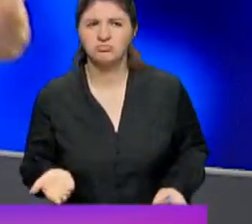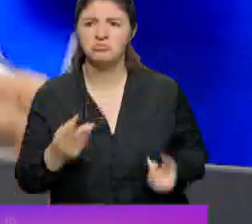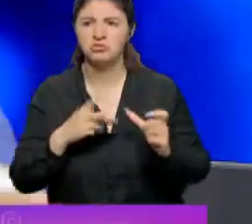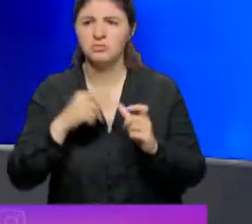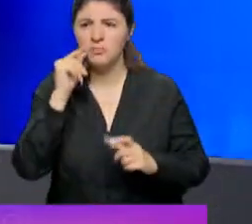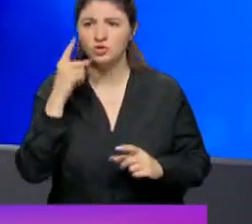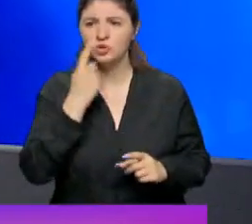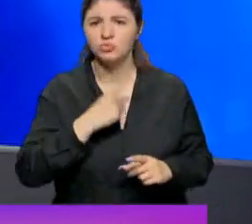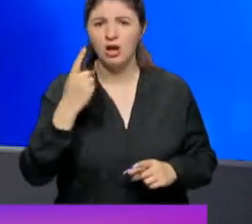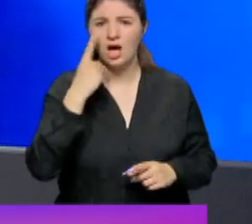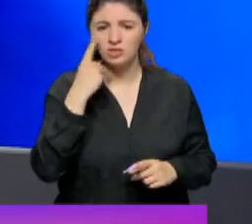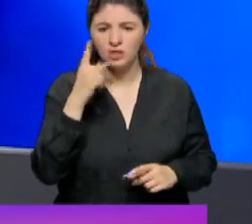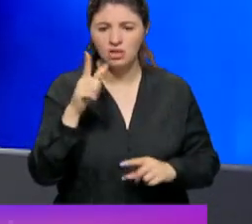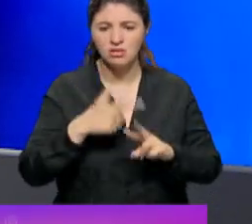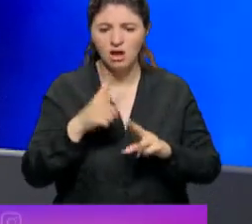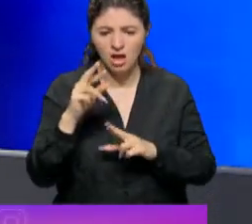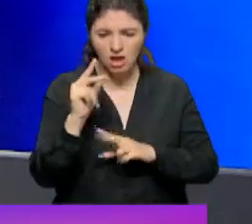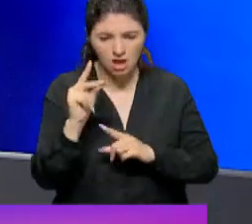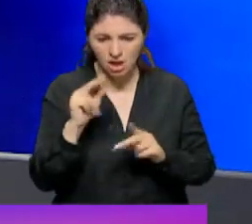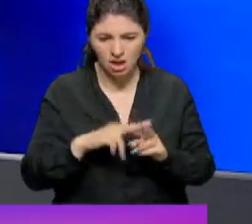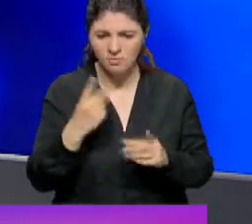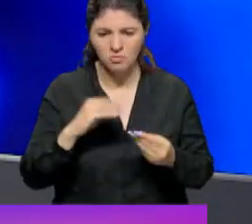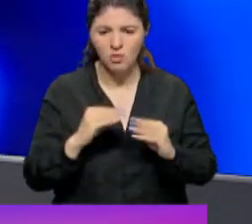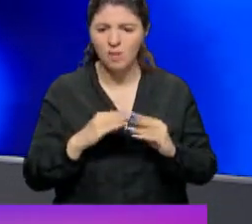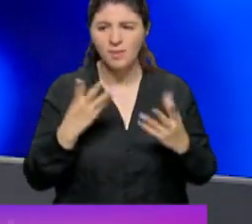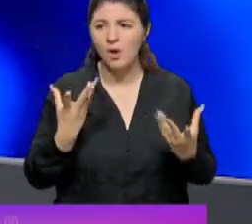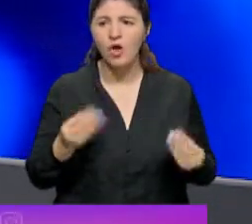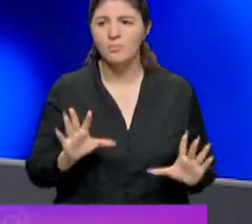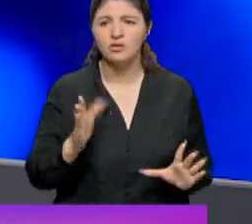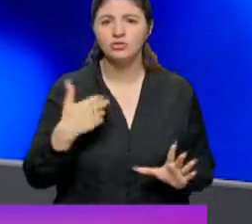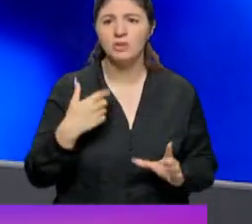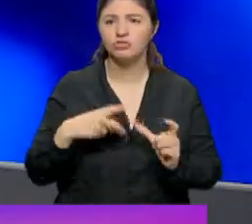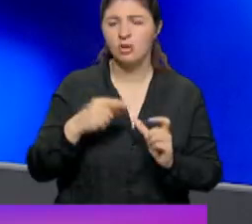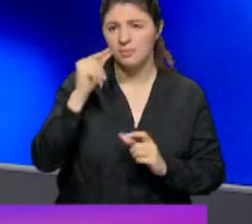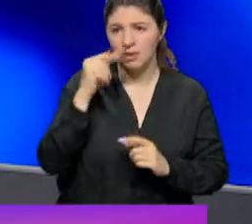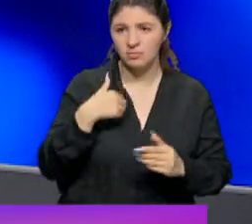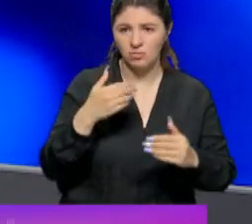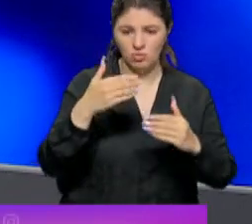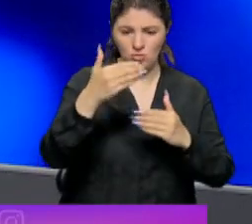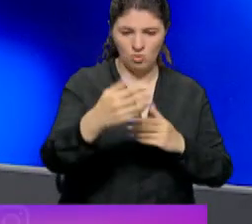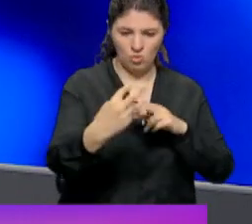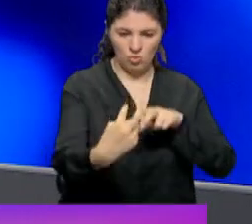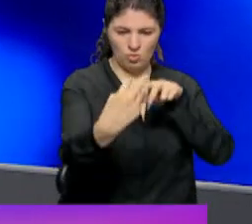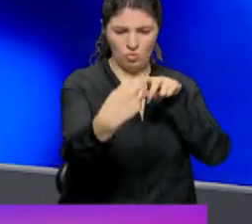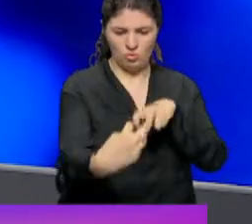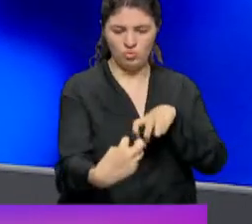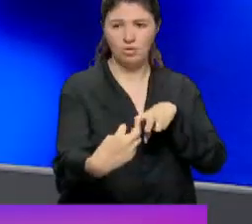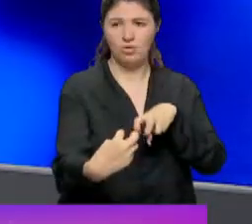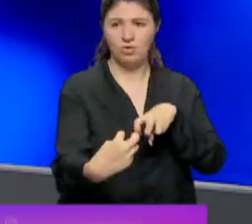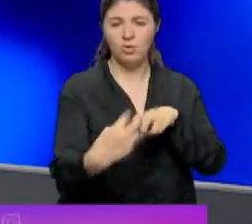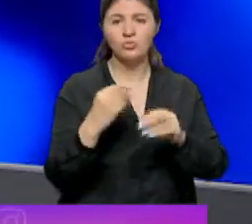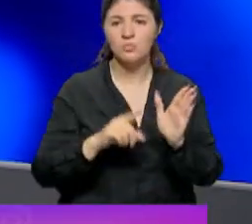Şamil Tayyar'ın Cumhuriyet ve Atatürk'le laiklikle bir sorunu olmak için ben Şamile Ben buradaki oturdum O karşında oturdu